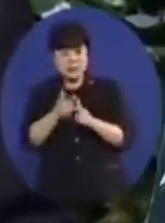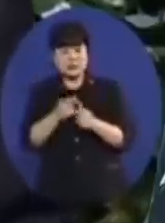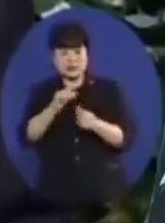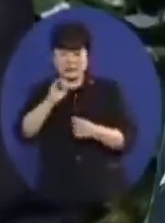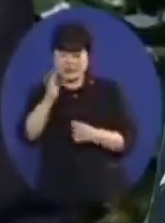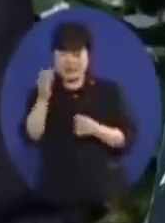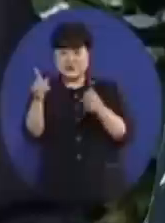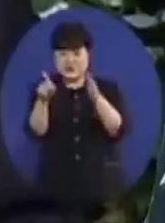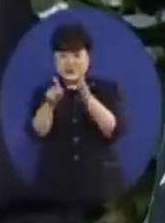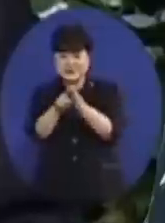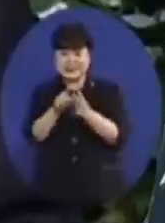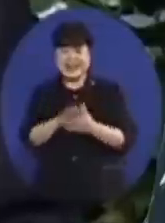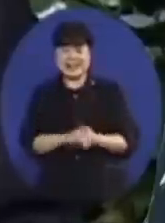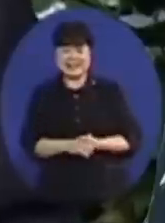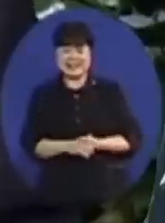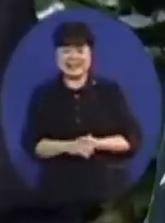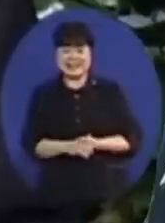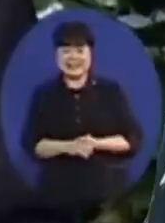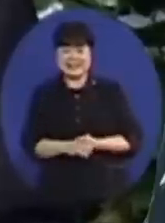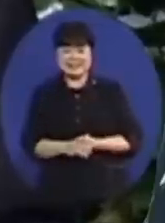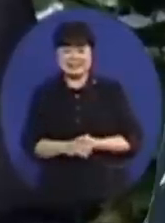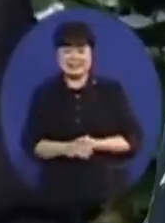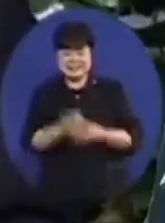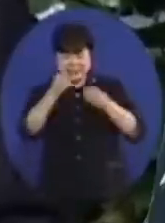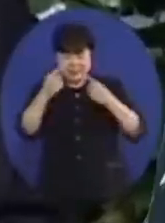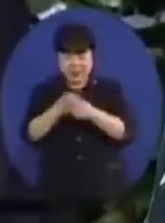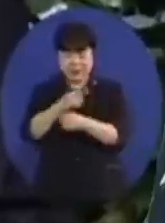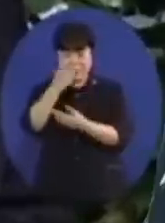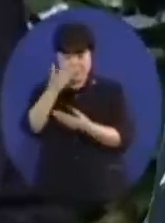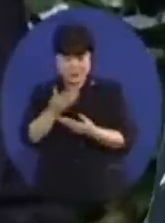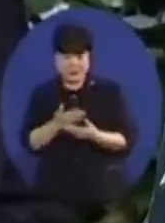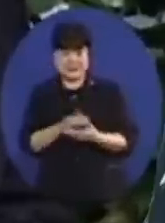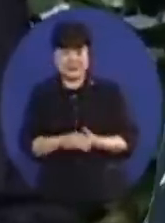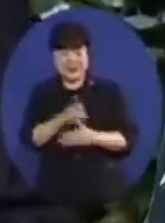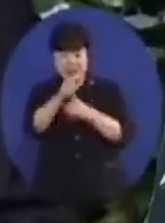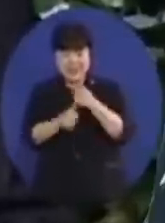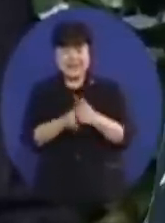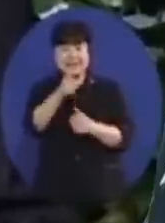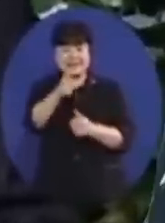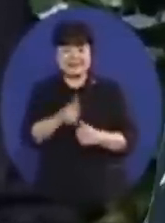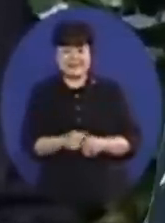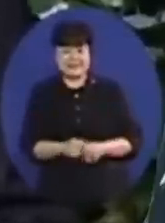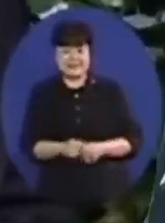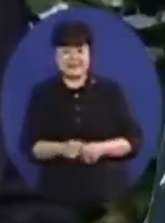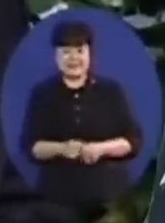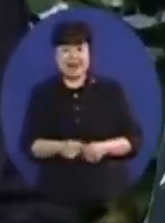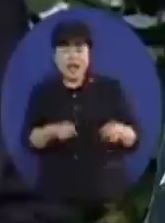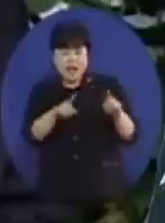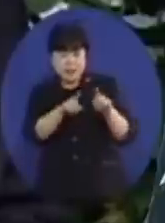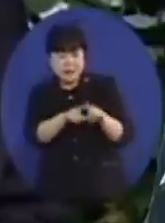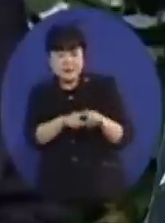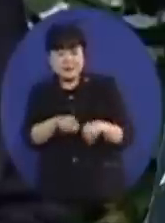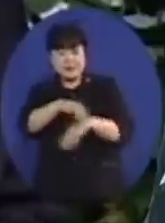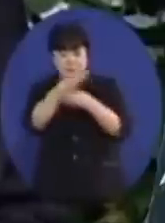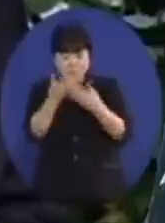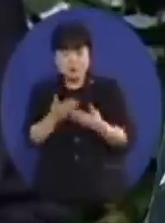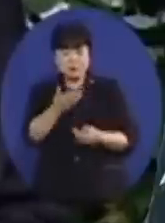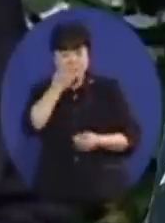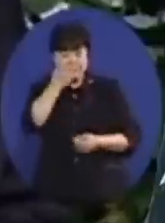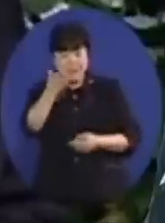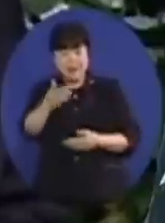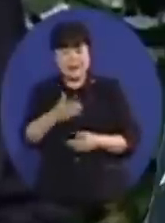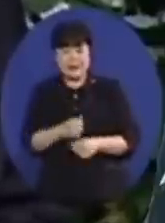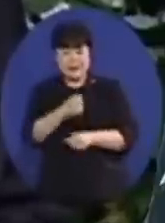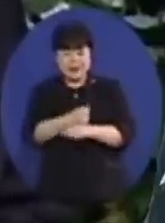사람이 난 생의 하나님의 가시계심으로 모든 일을 하나님과 함께 함으로